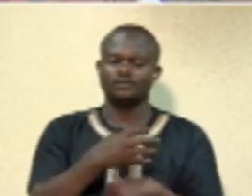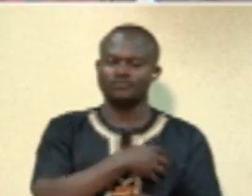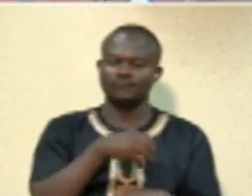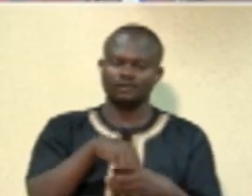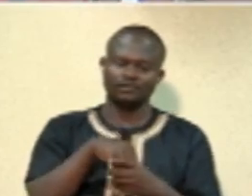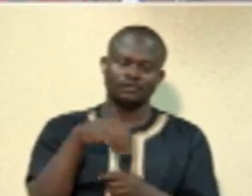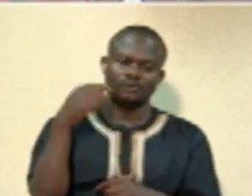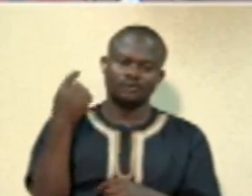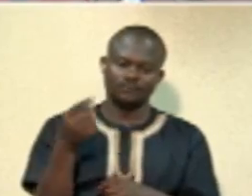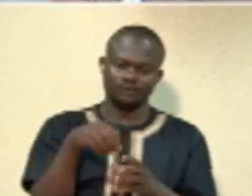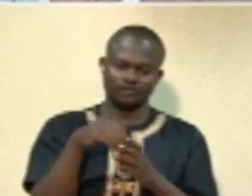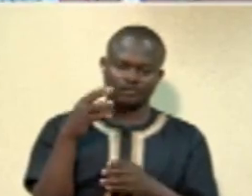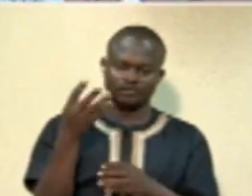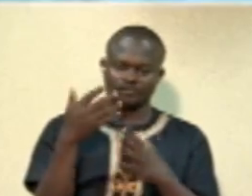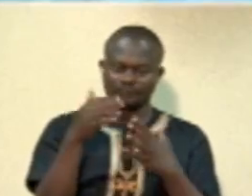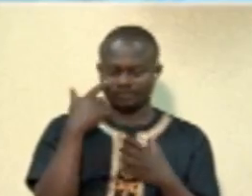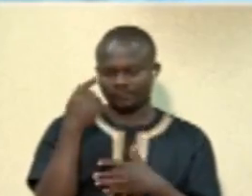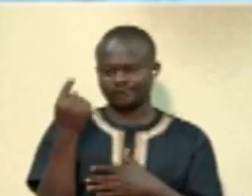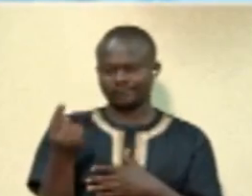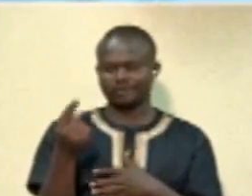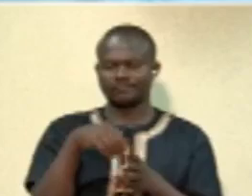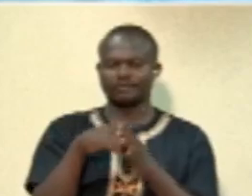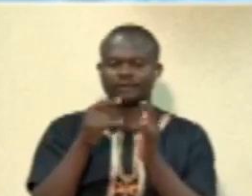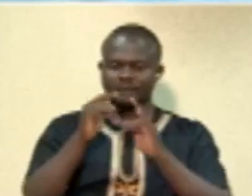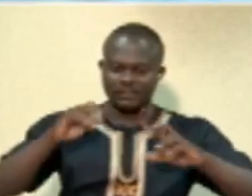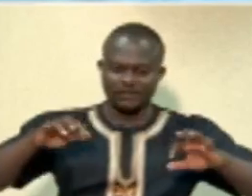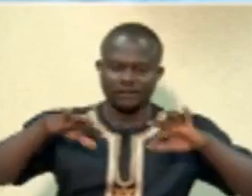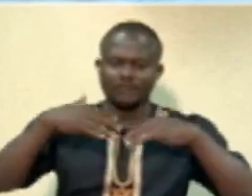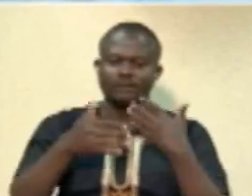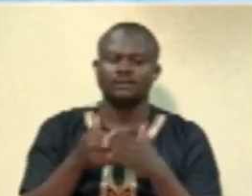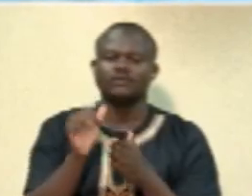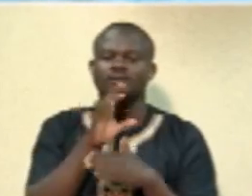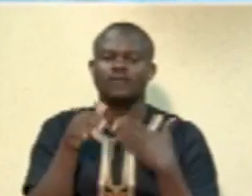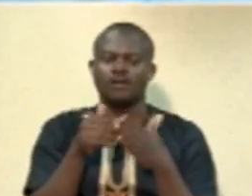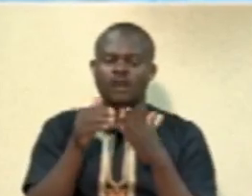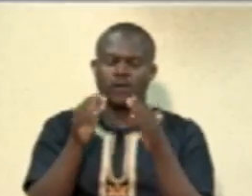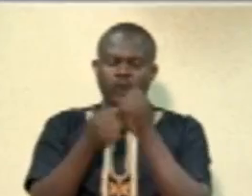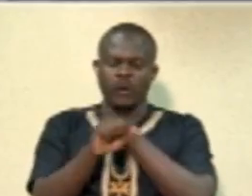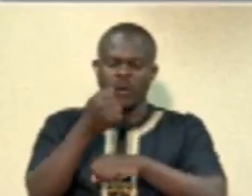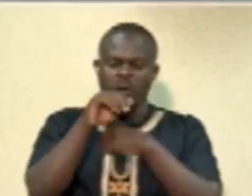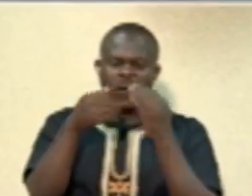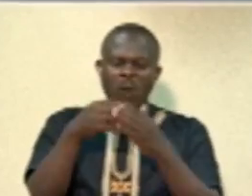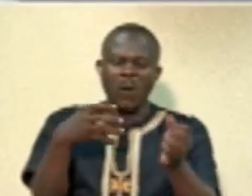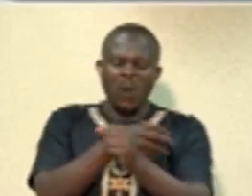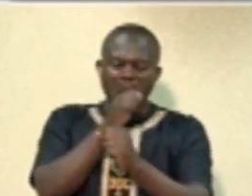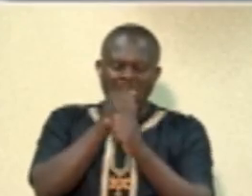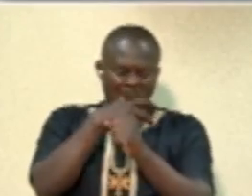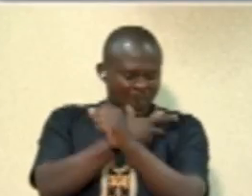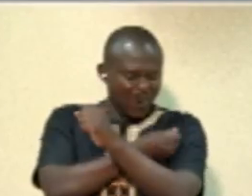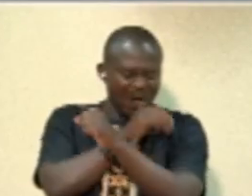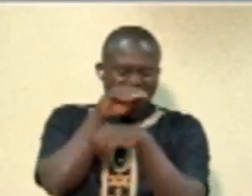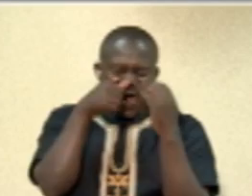muri bane akaba amaze kubona dozi imwe muri iyi nama yigira hamwe uburyo Afurika yakwagura ubushobozi bwayo kugira ngo ikore inkingo by'umwihariko